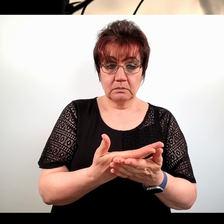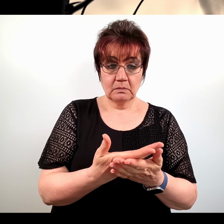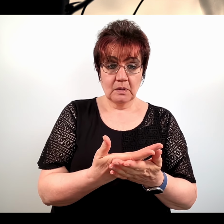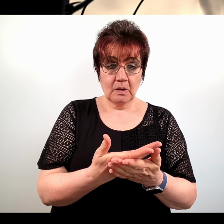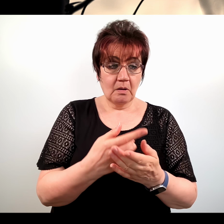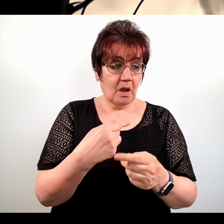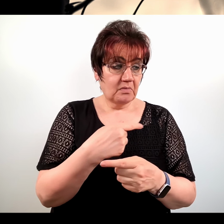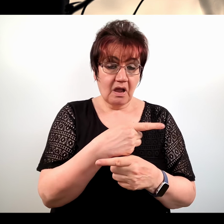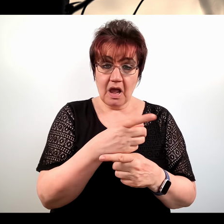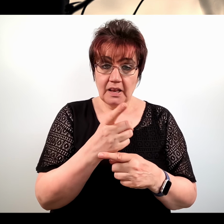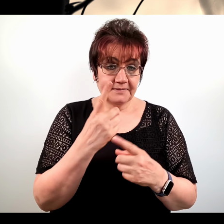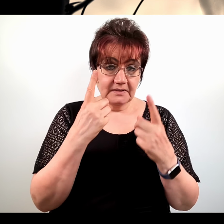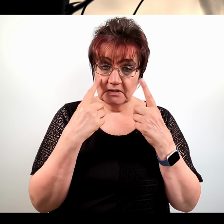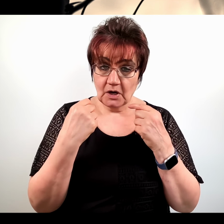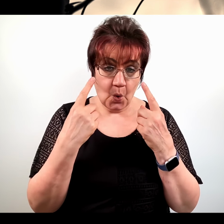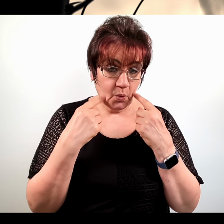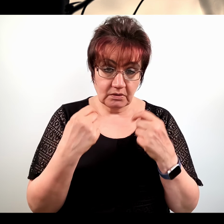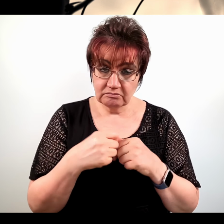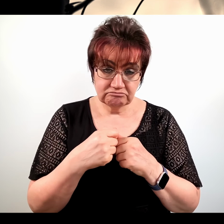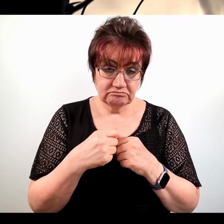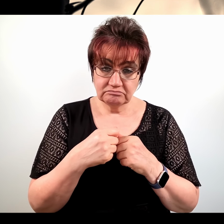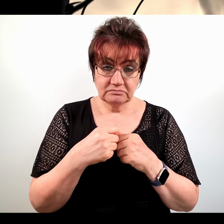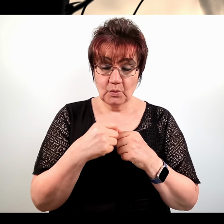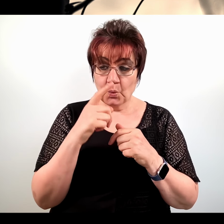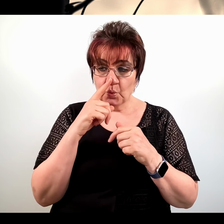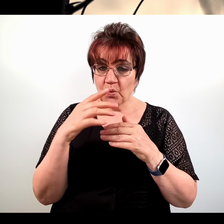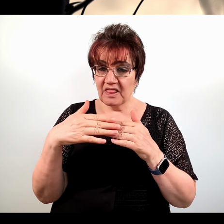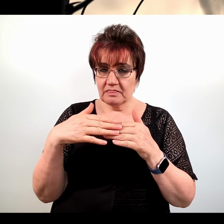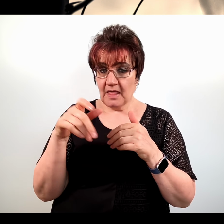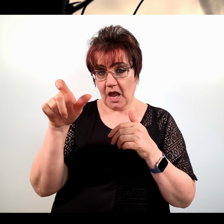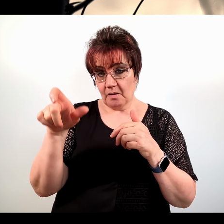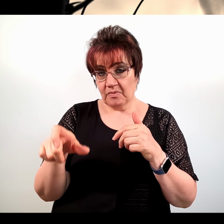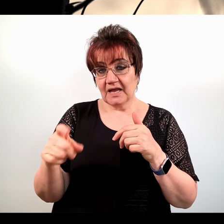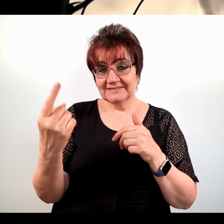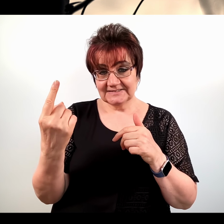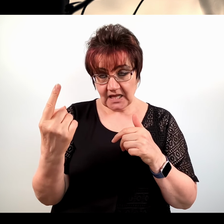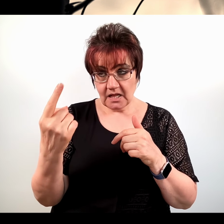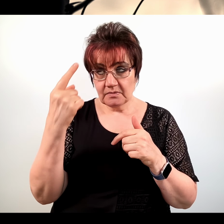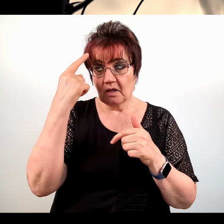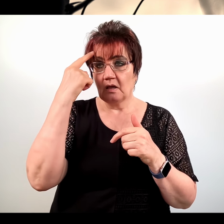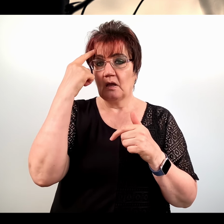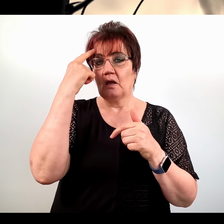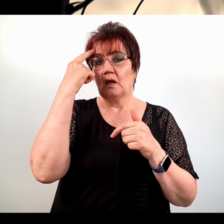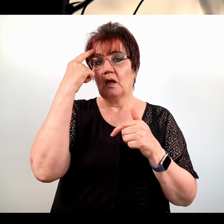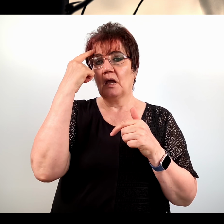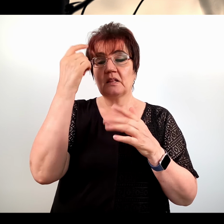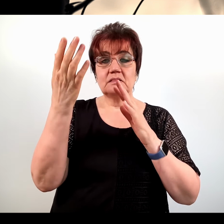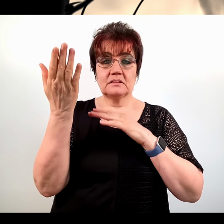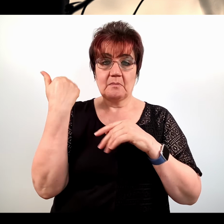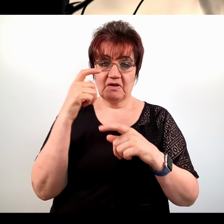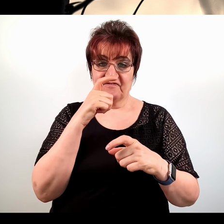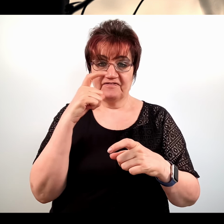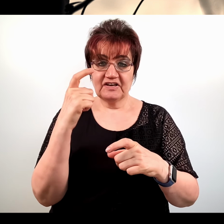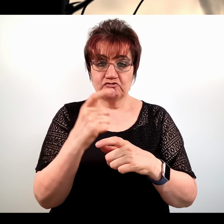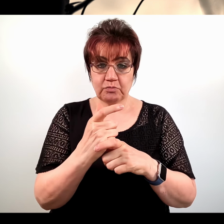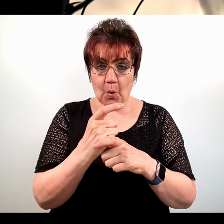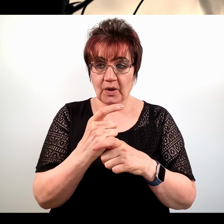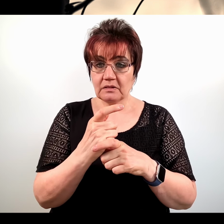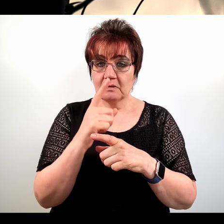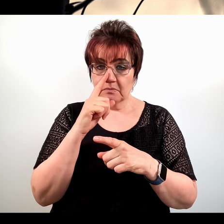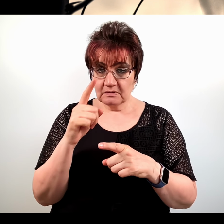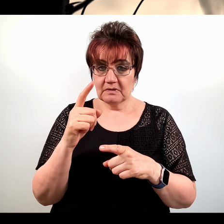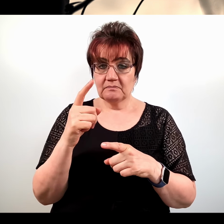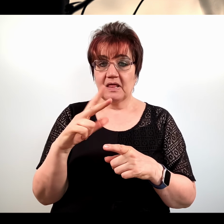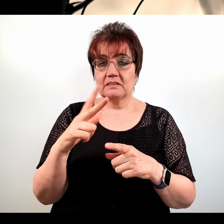Doch niemand trauerte um den reichen Bauern. Nur dem Nachbarn fiel das Versprechen wieder ein, was er dem reichen